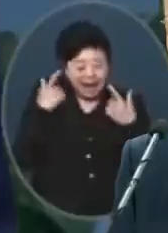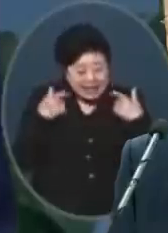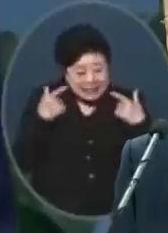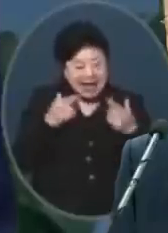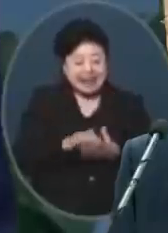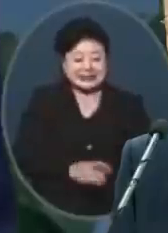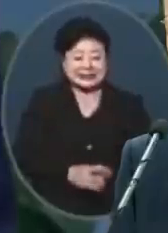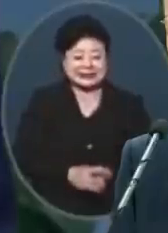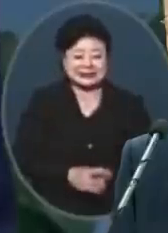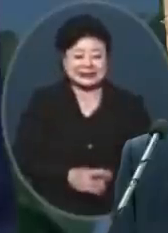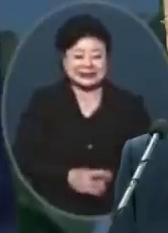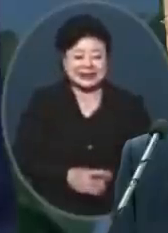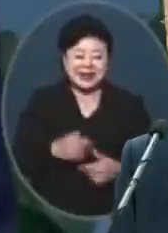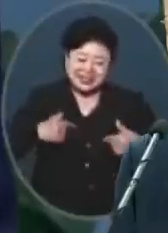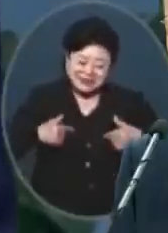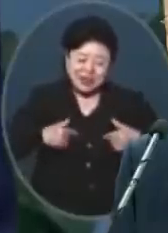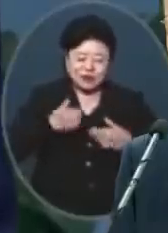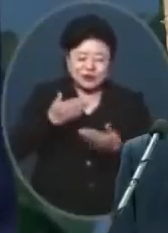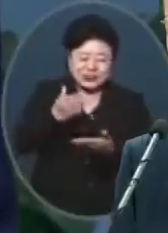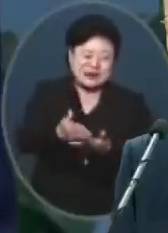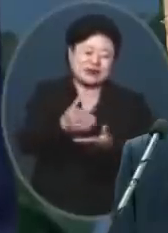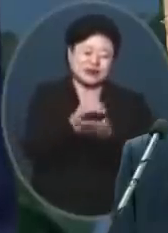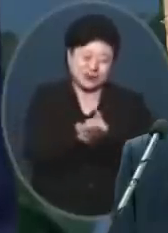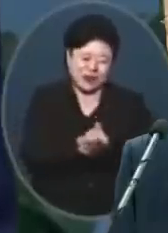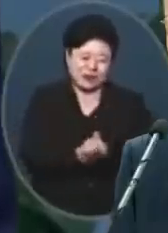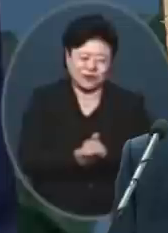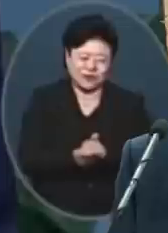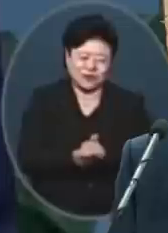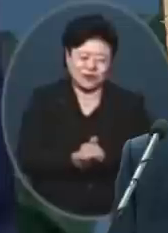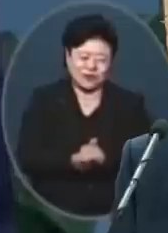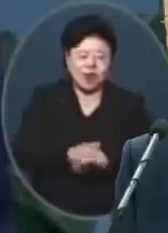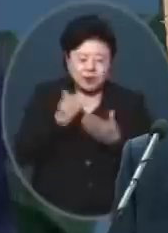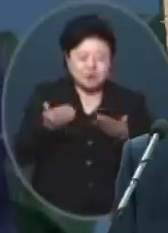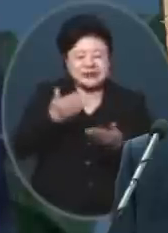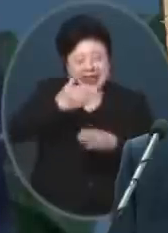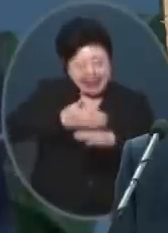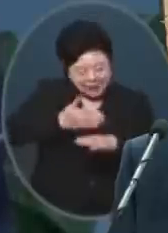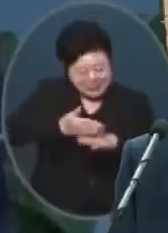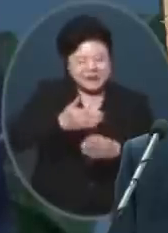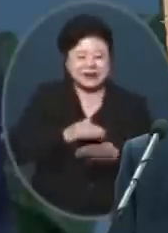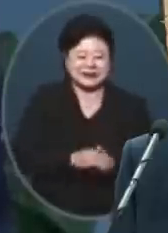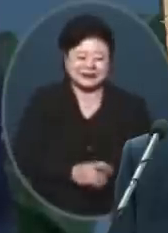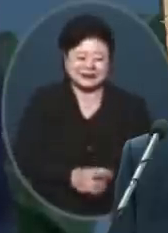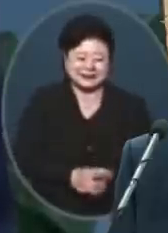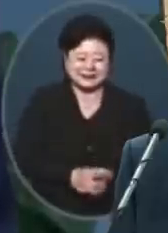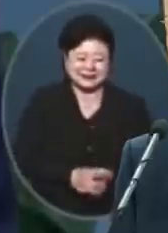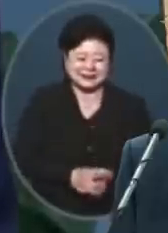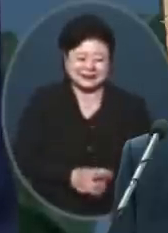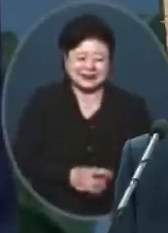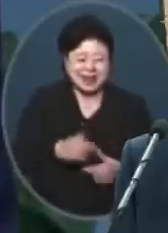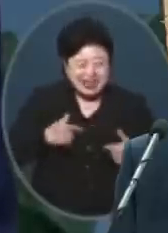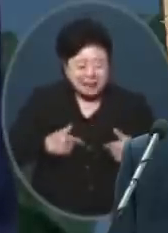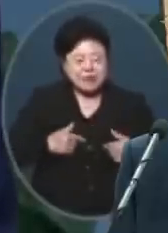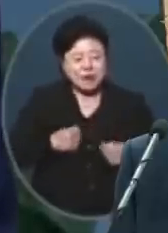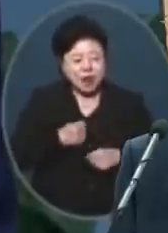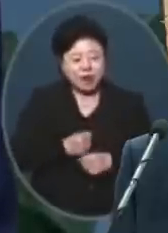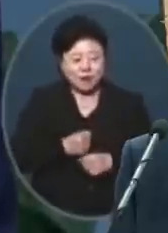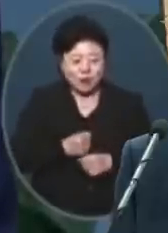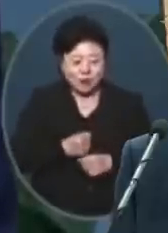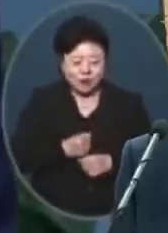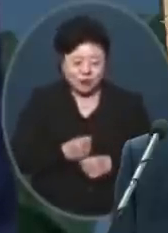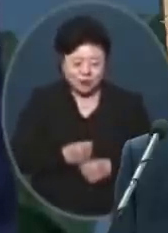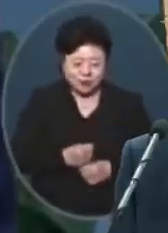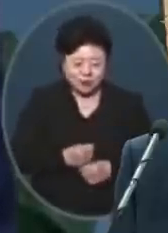항상 기뻐하고 쉬지 말고 기도하고 범사에 감사하고 기뻐함과